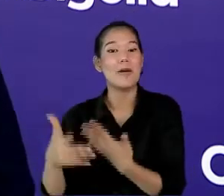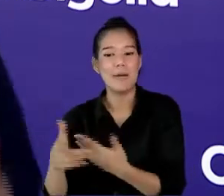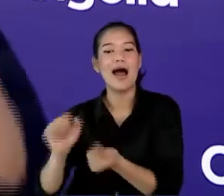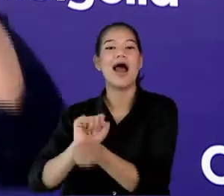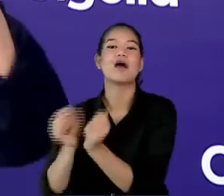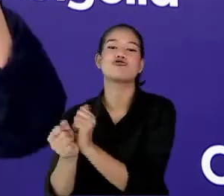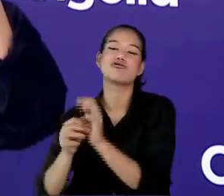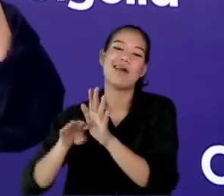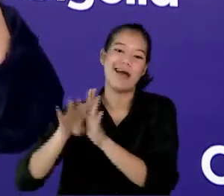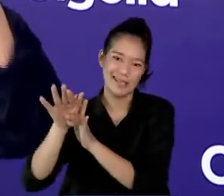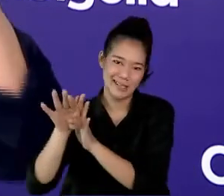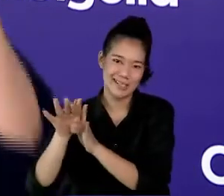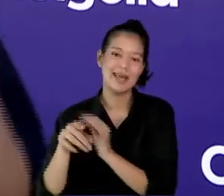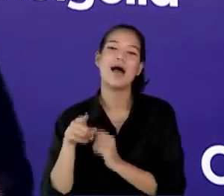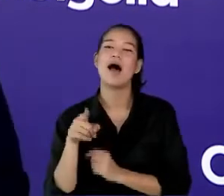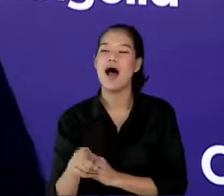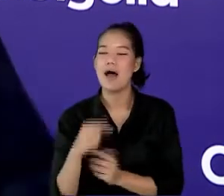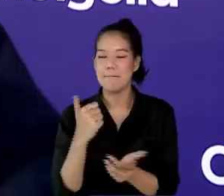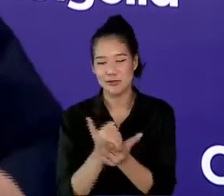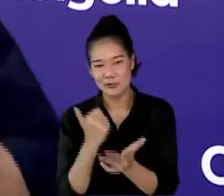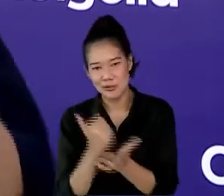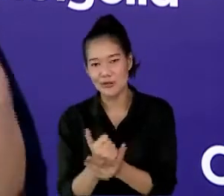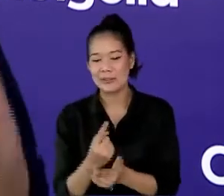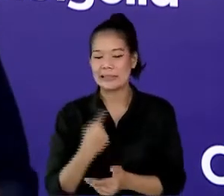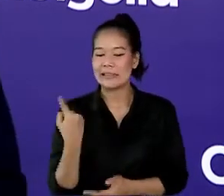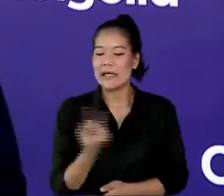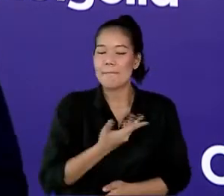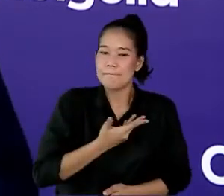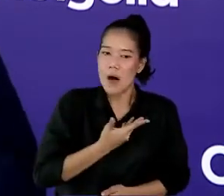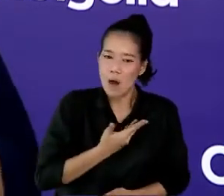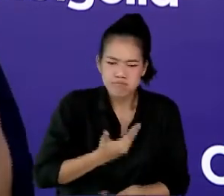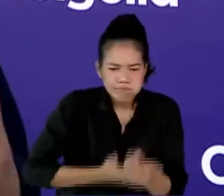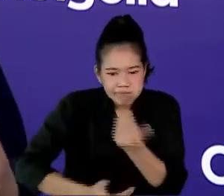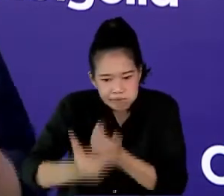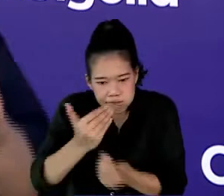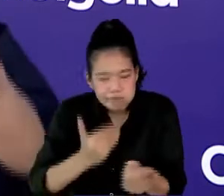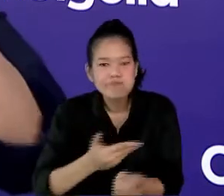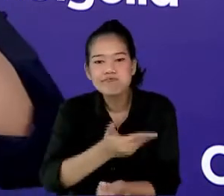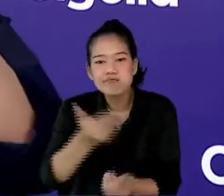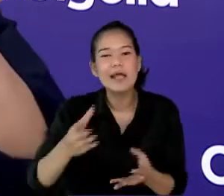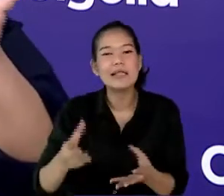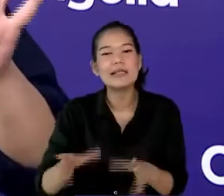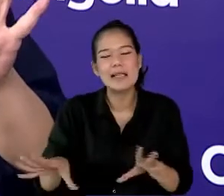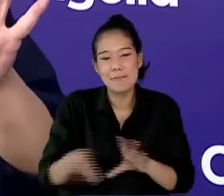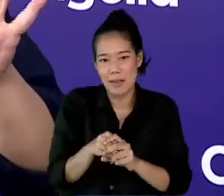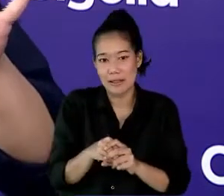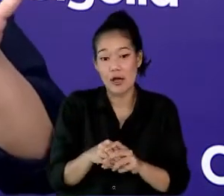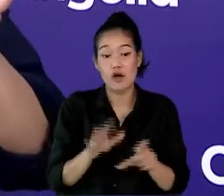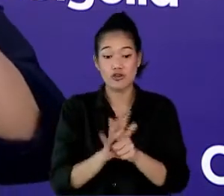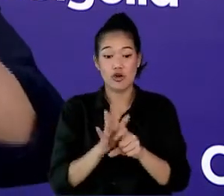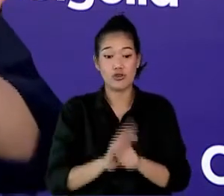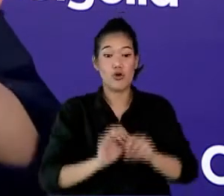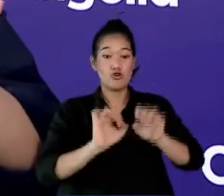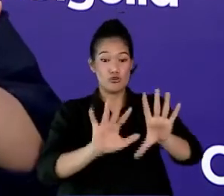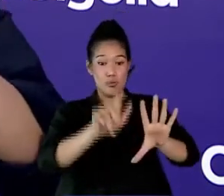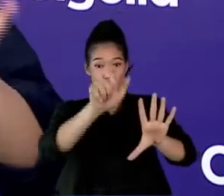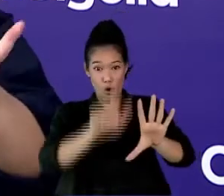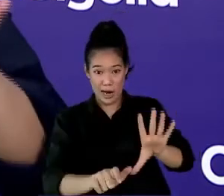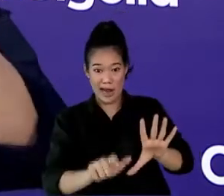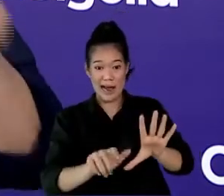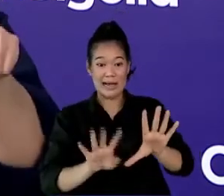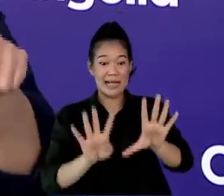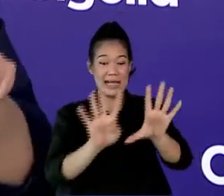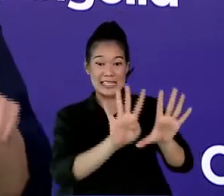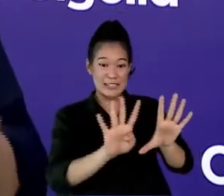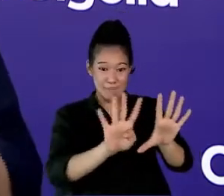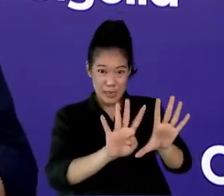kasus. Okay. Jadi betul-betul kita ingin mengajak semua berpartisipasi. Kalau ada 10 orang, 9 orang pakai